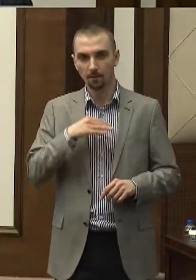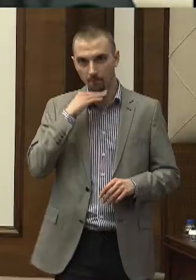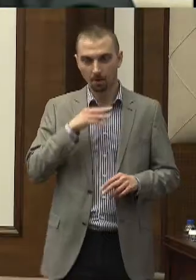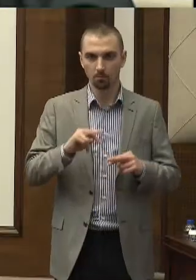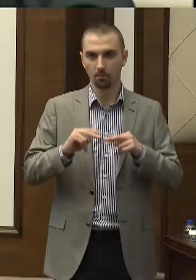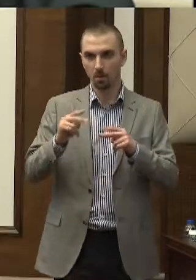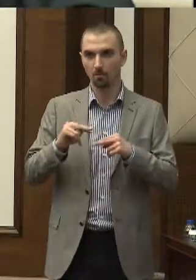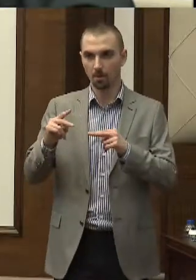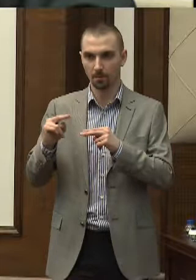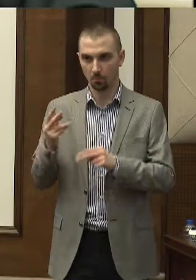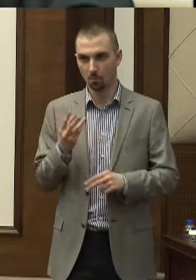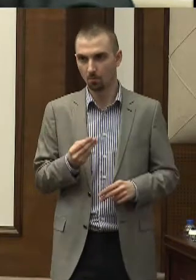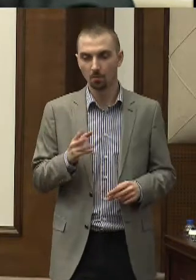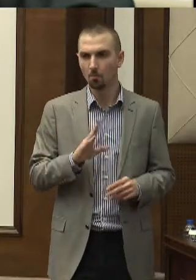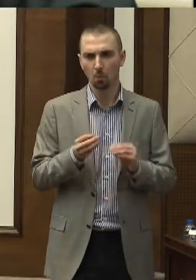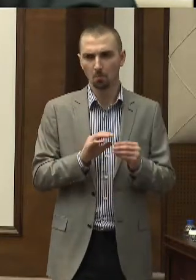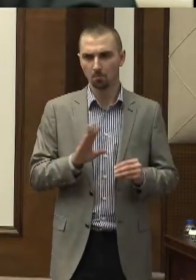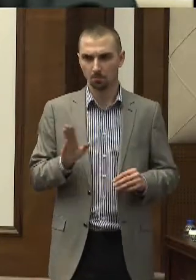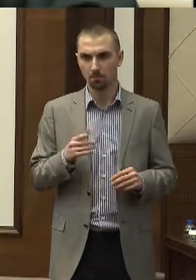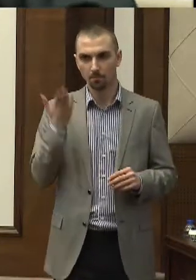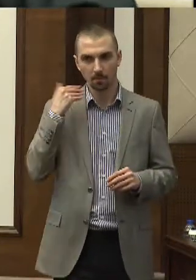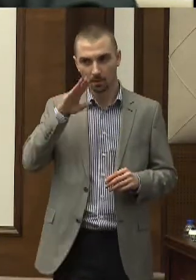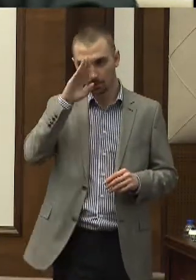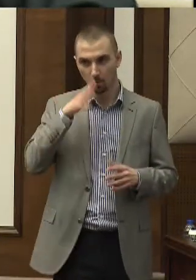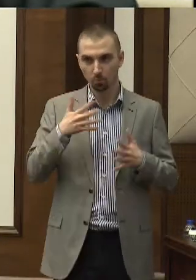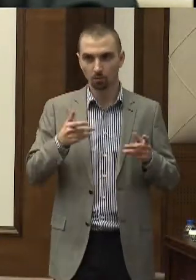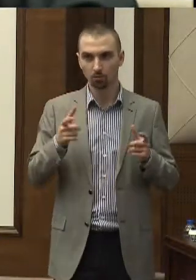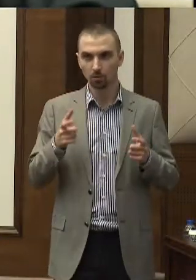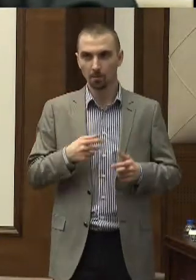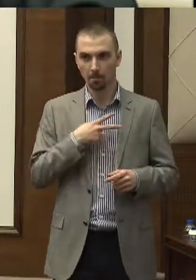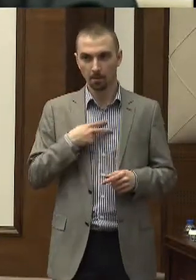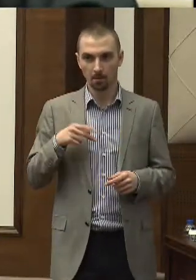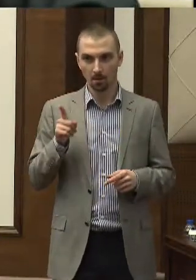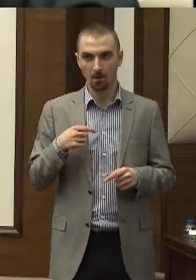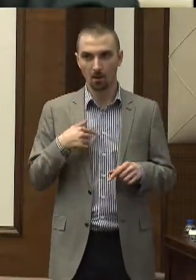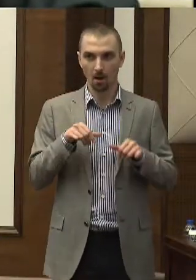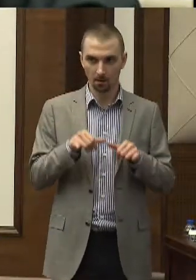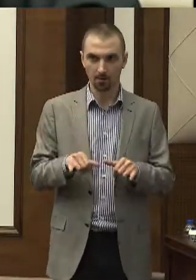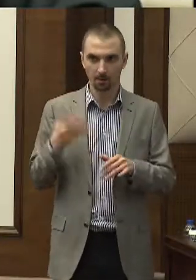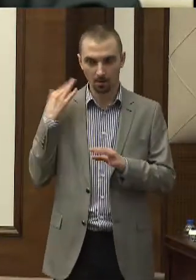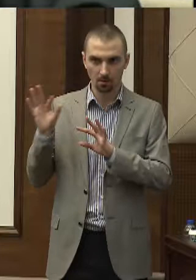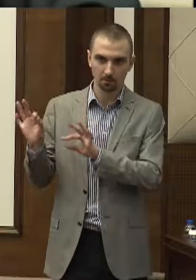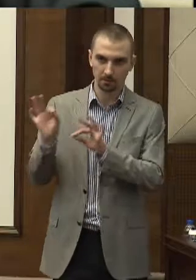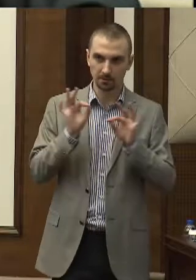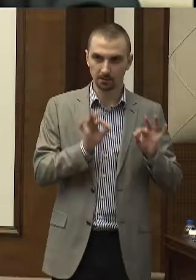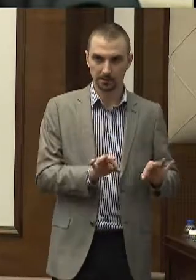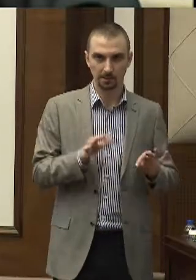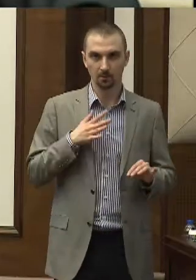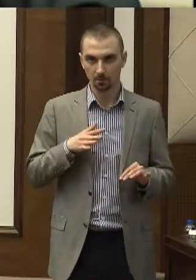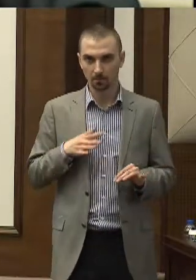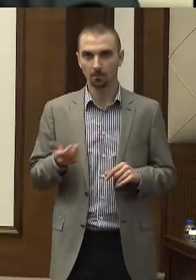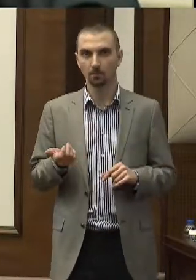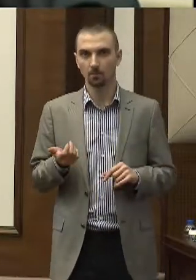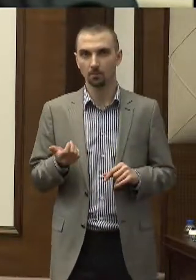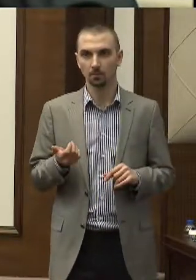Yok, sıkıntı yok başkanım onunla ilgili. Buyurun. Biz daha önce de İstanbul Büyükşehir Belediyesi'nde yapılan uygulamanın aynısını burada da istemiştik. Hangi arkadaşlar hangi